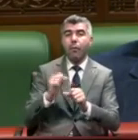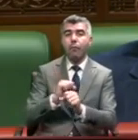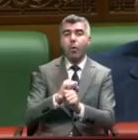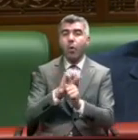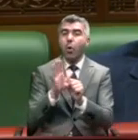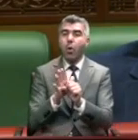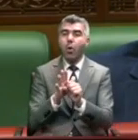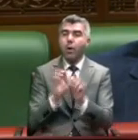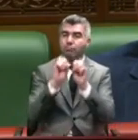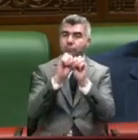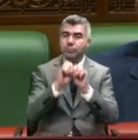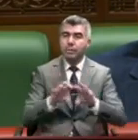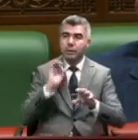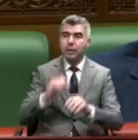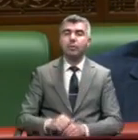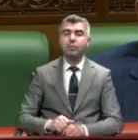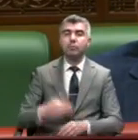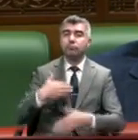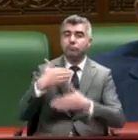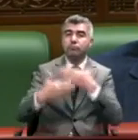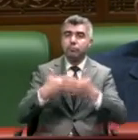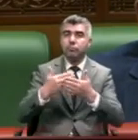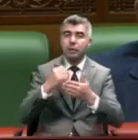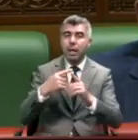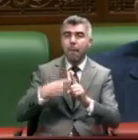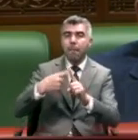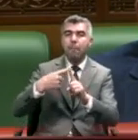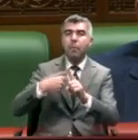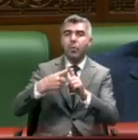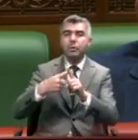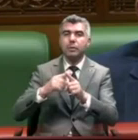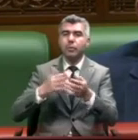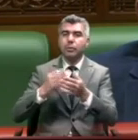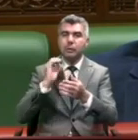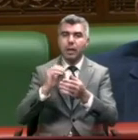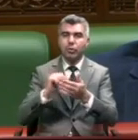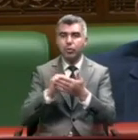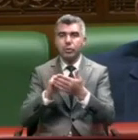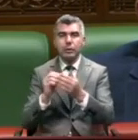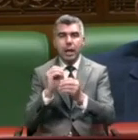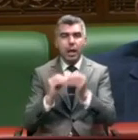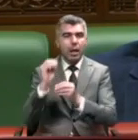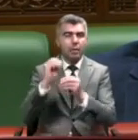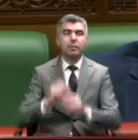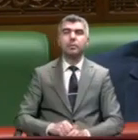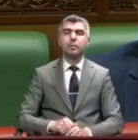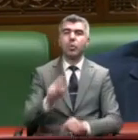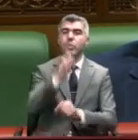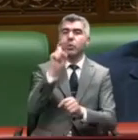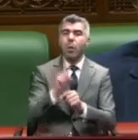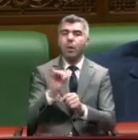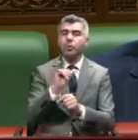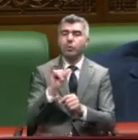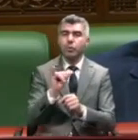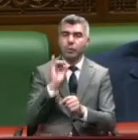الوبائيه وصولا الى موجه الغلاء المتواصل في هذا الاطار نسائلكم السيد الوزير محترم حنين